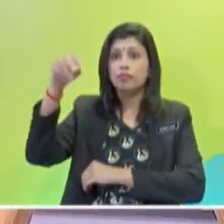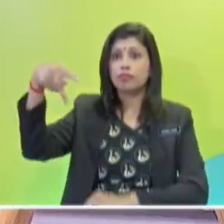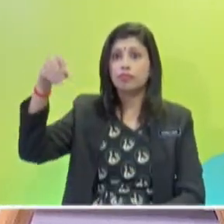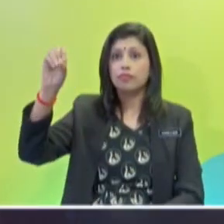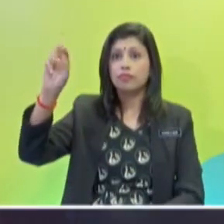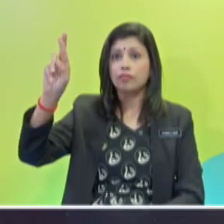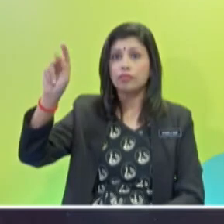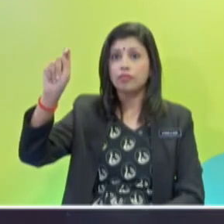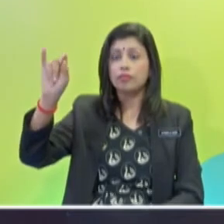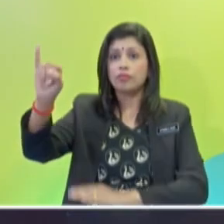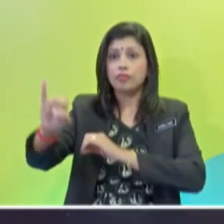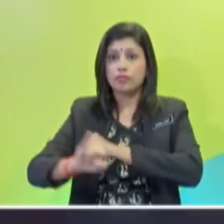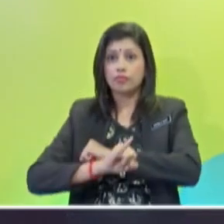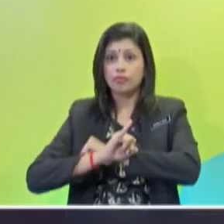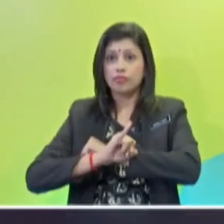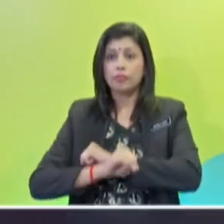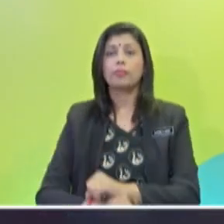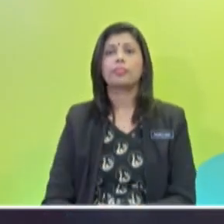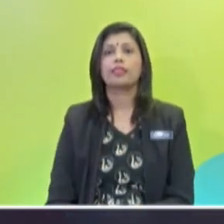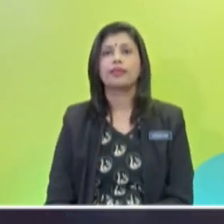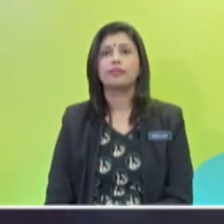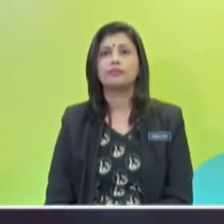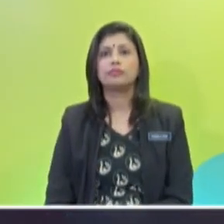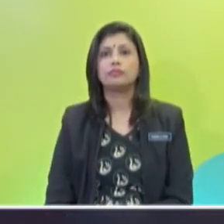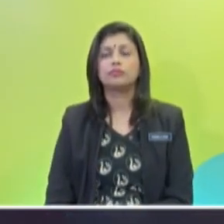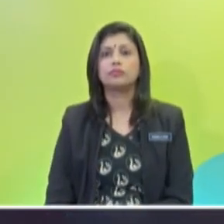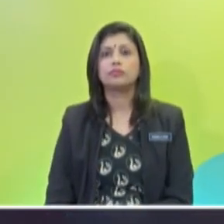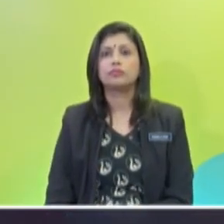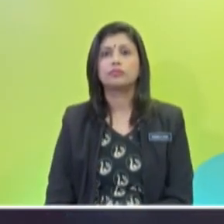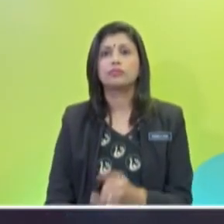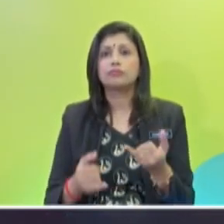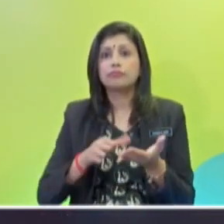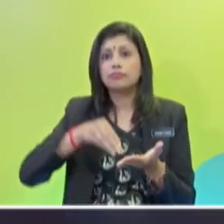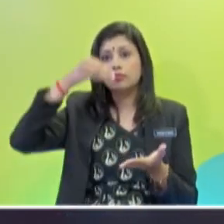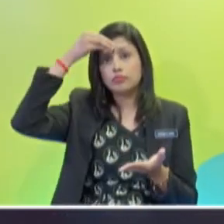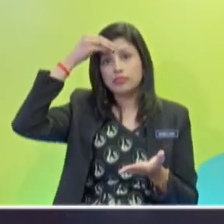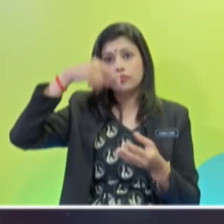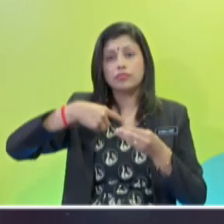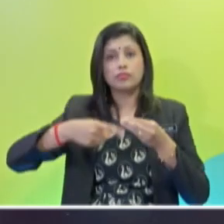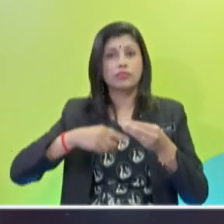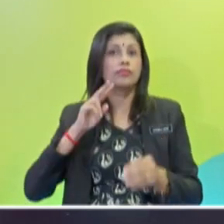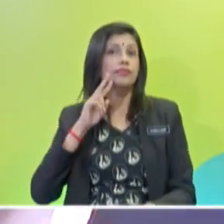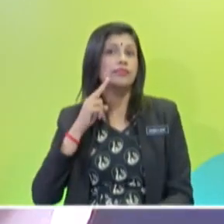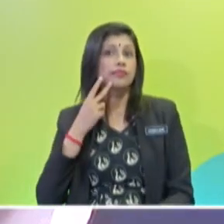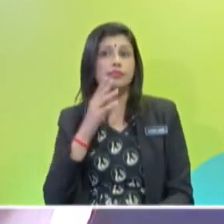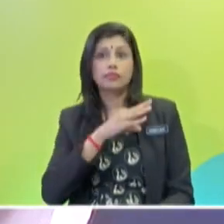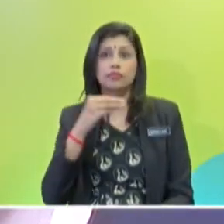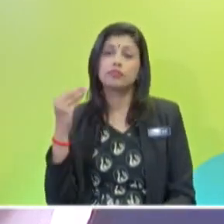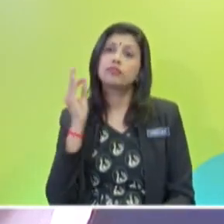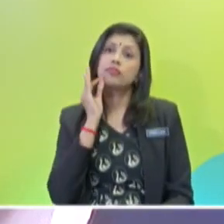Jadi di sekeliling kita ni, kalau kita lihat cikgu cakap, kita akan belajar tentang sayur-sayuran dan